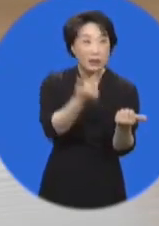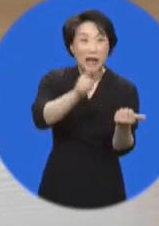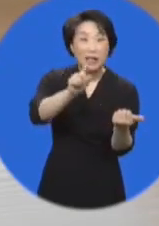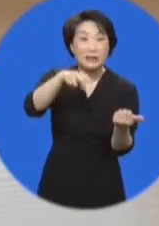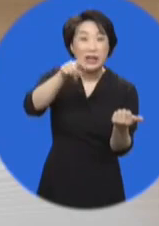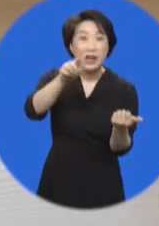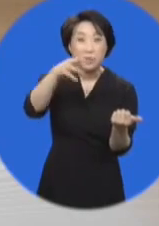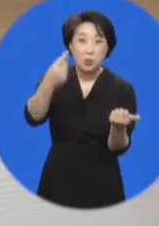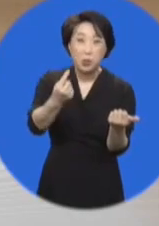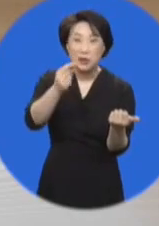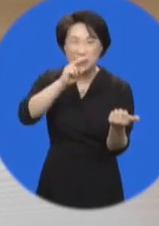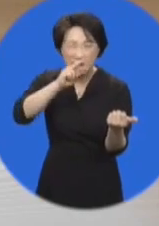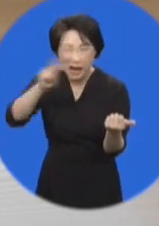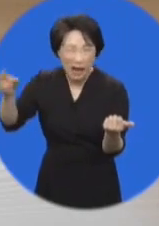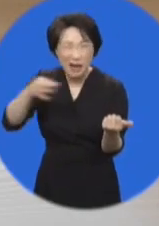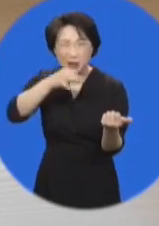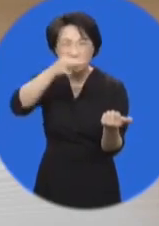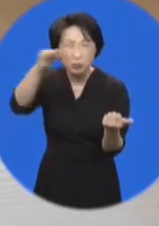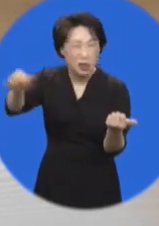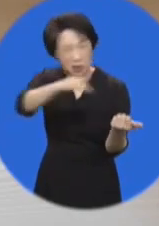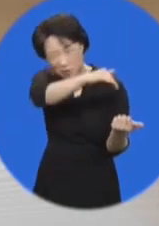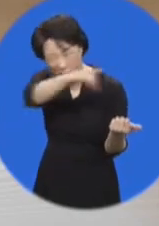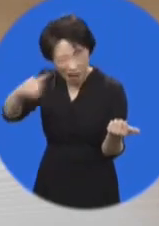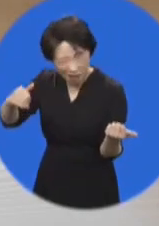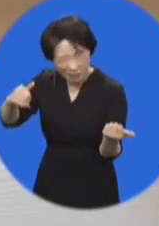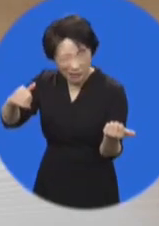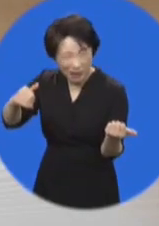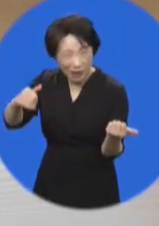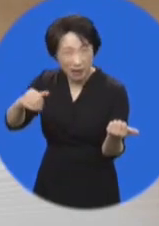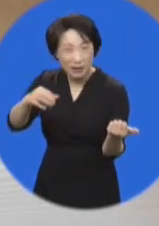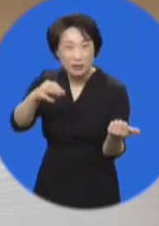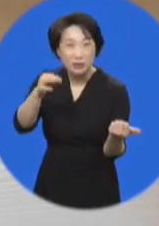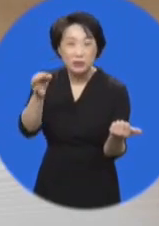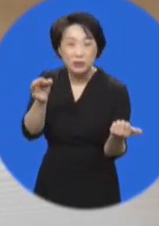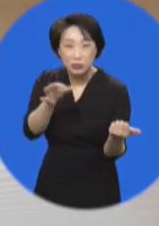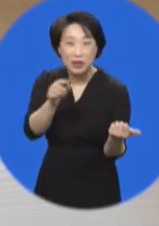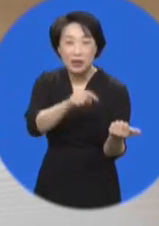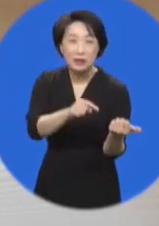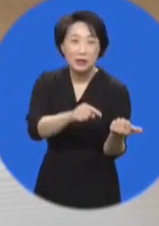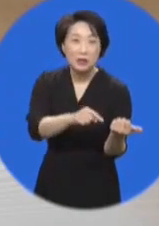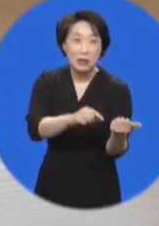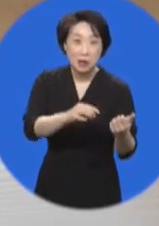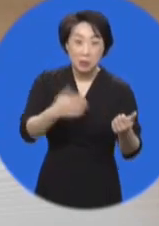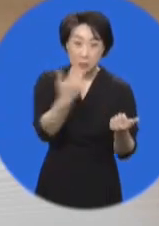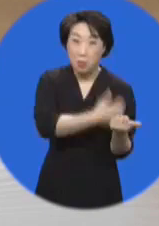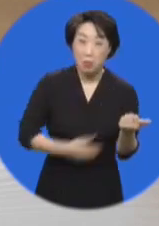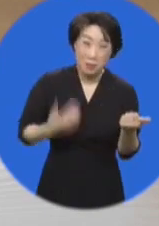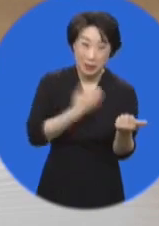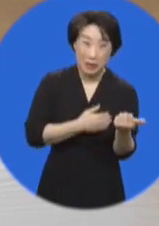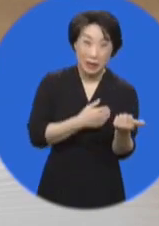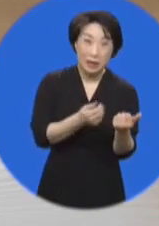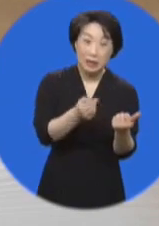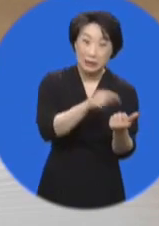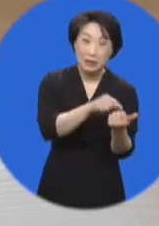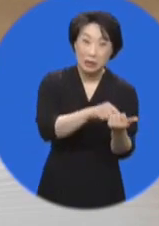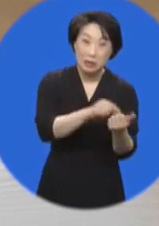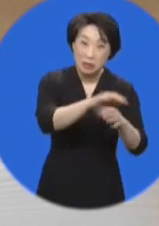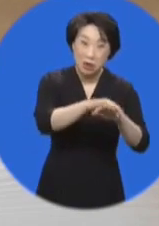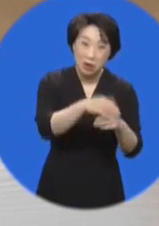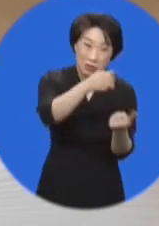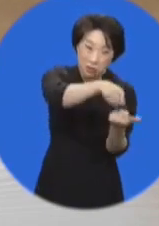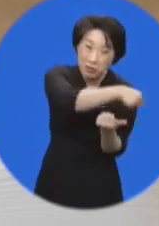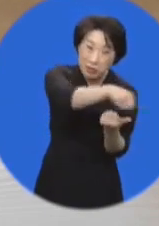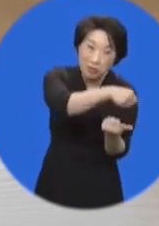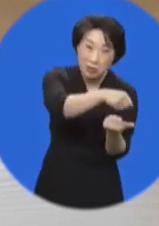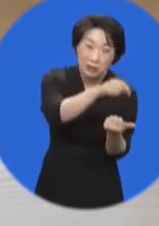나오라 말씀 한마디에 별을 동인 채로 죽은 수의를 입은